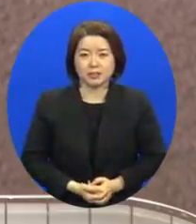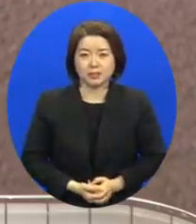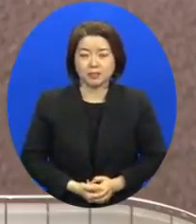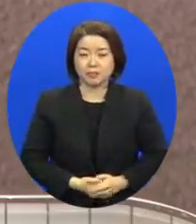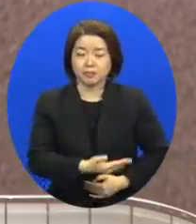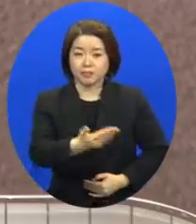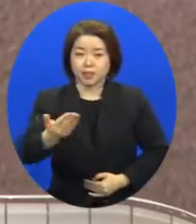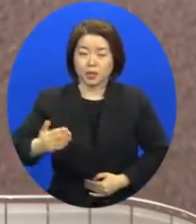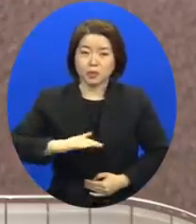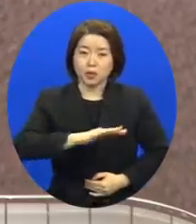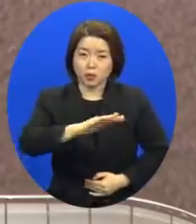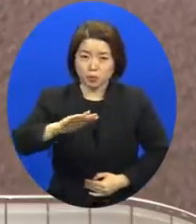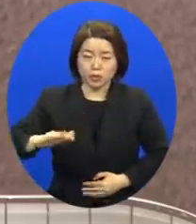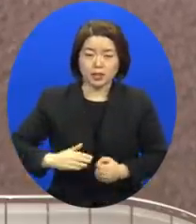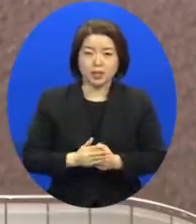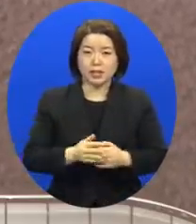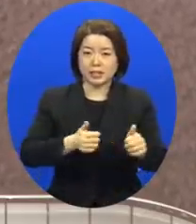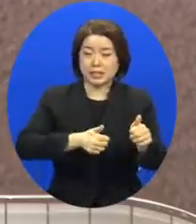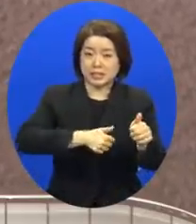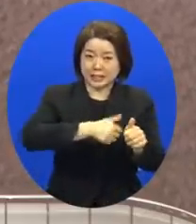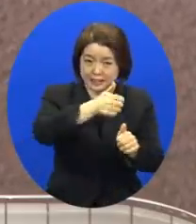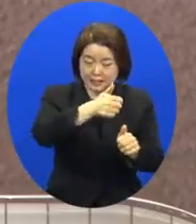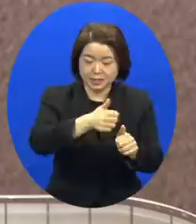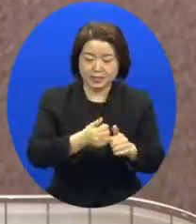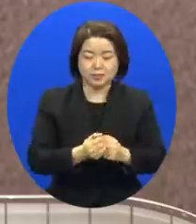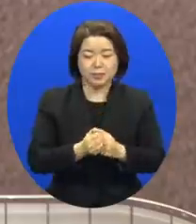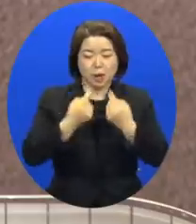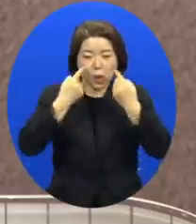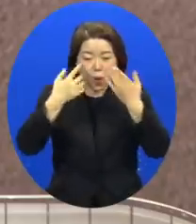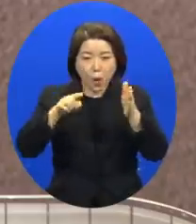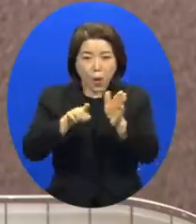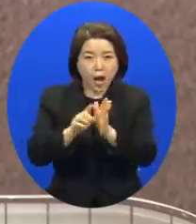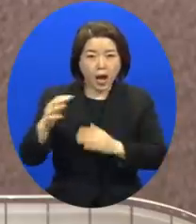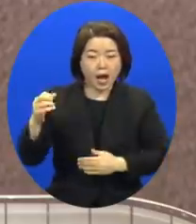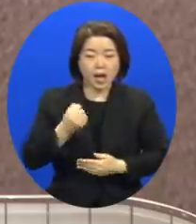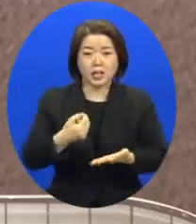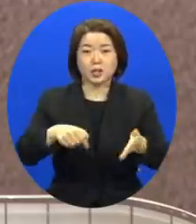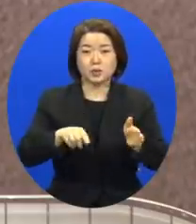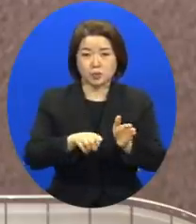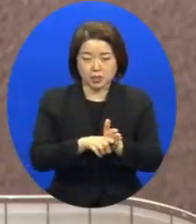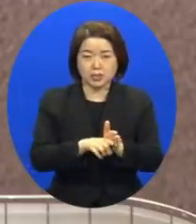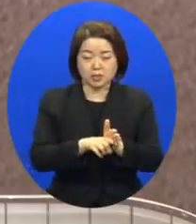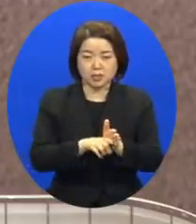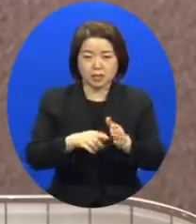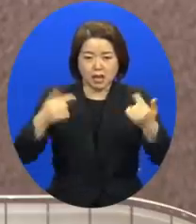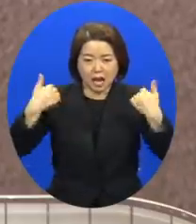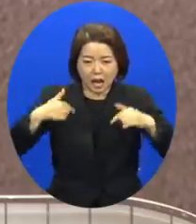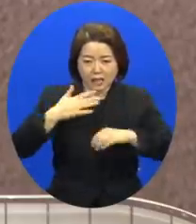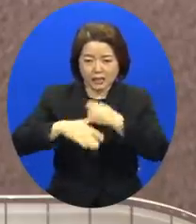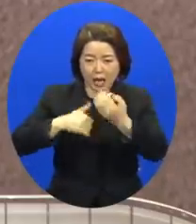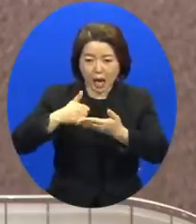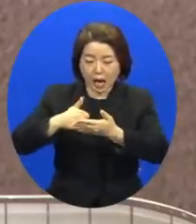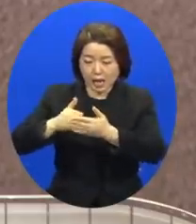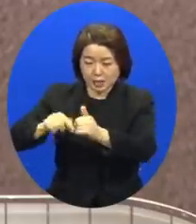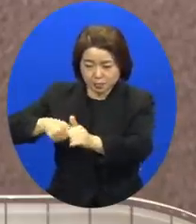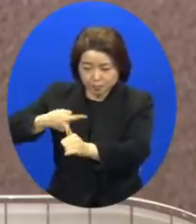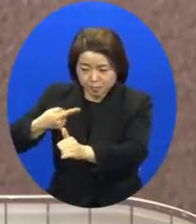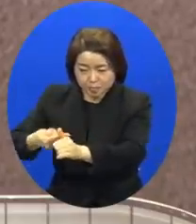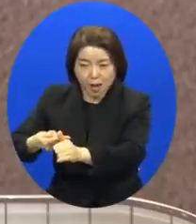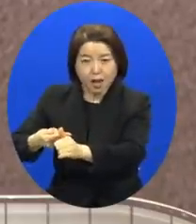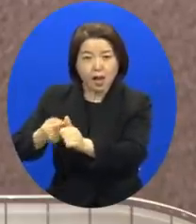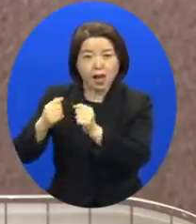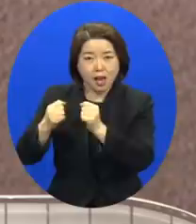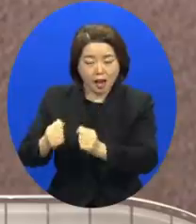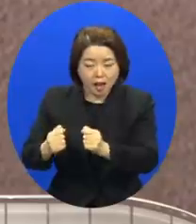여러분 우리가 승리의 이런 확신을 가지려면 항상 하나님 편에 서 있어야 한다는 사실을 명심해야